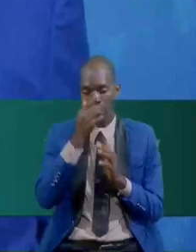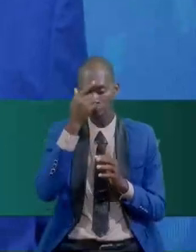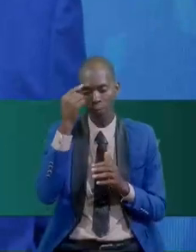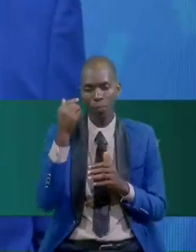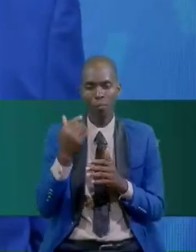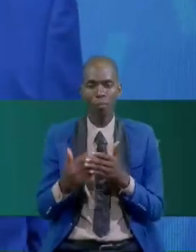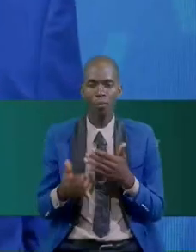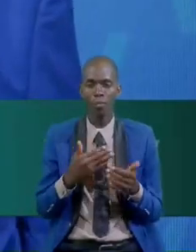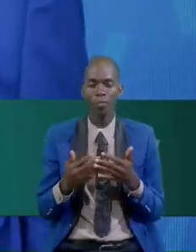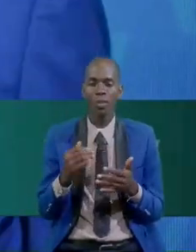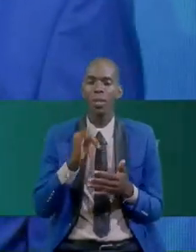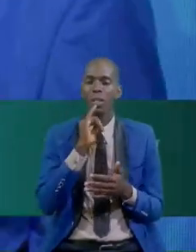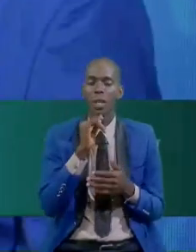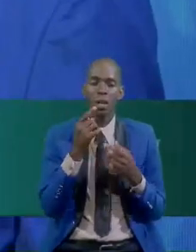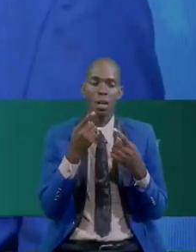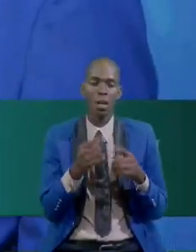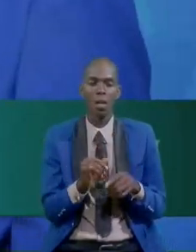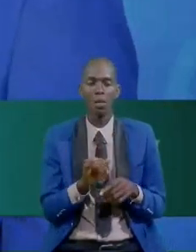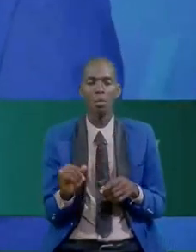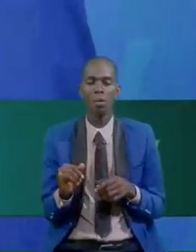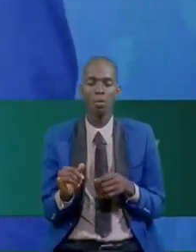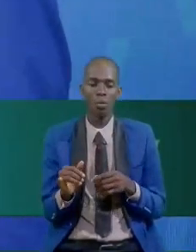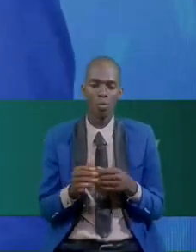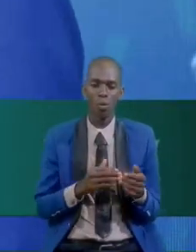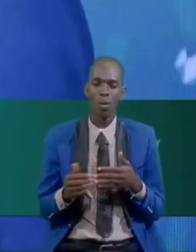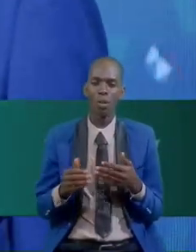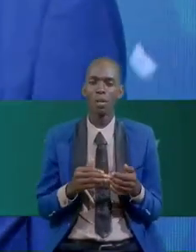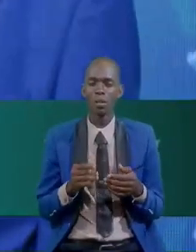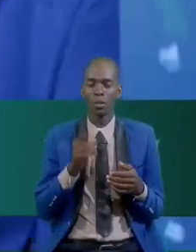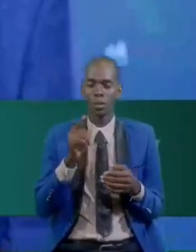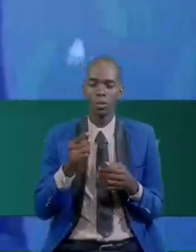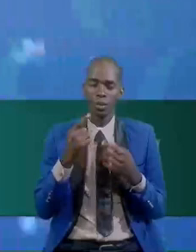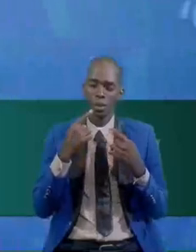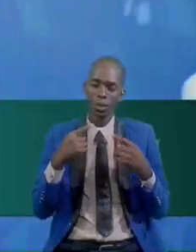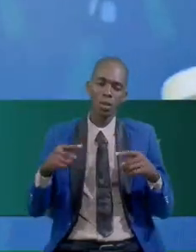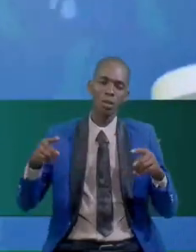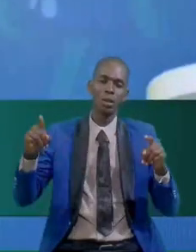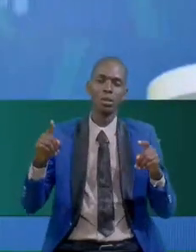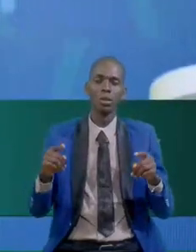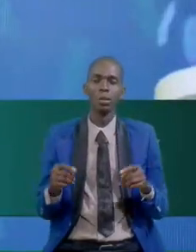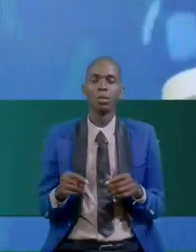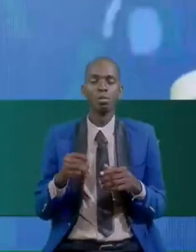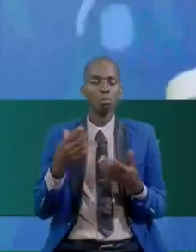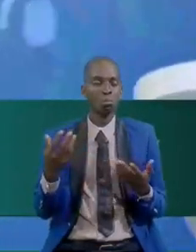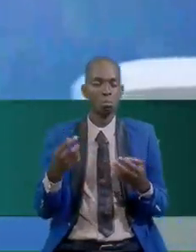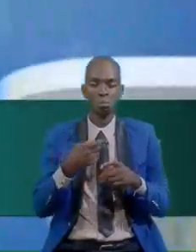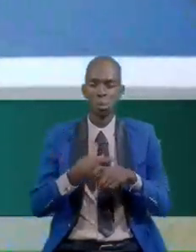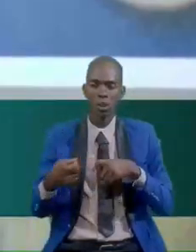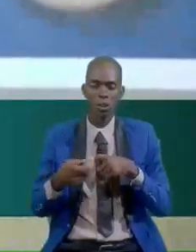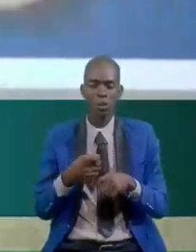Parce que, quel que soit ce qui se passe, et quel que soit ce que vous déclarez, la persécution va